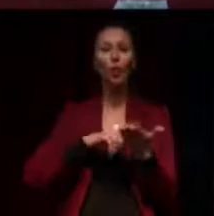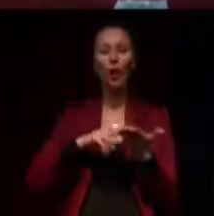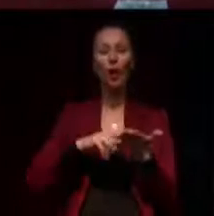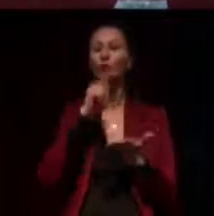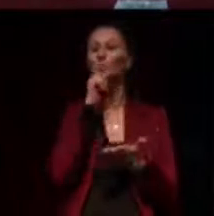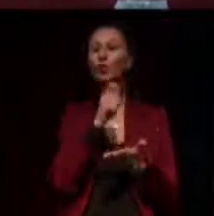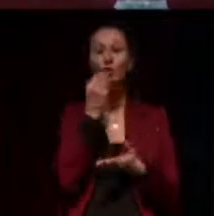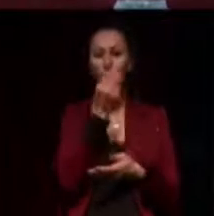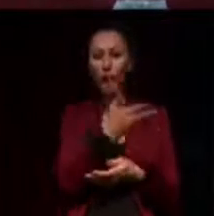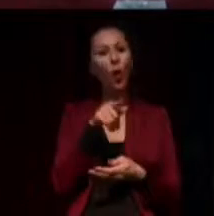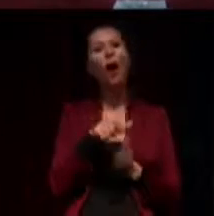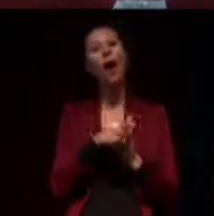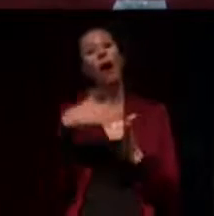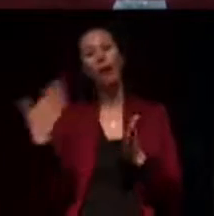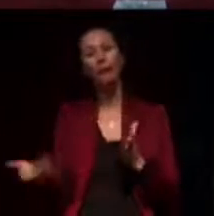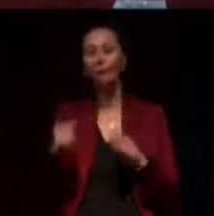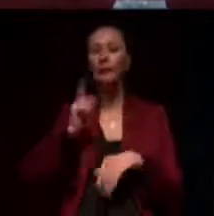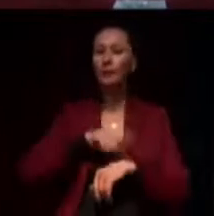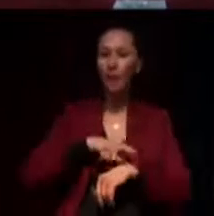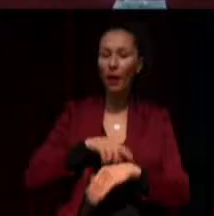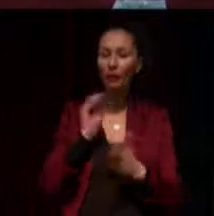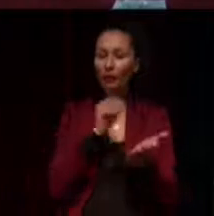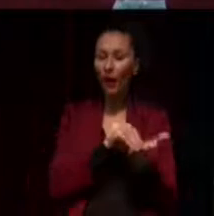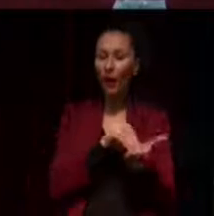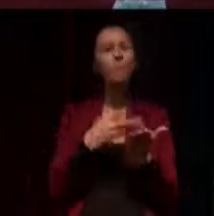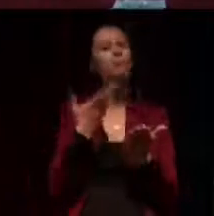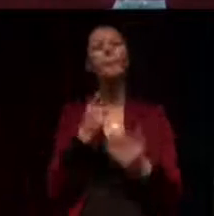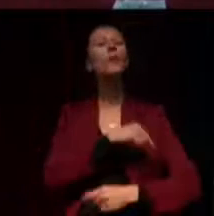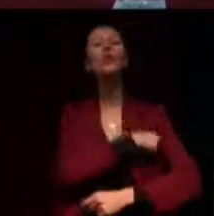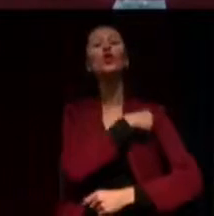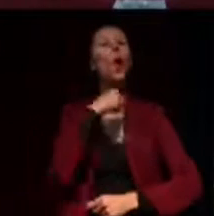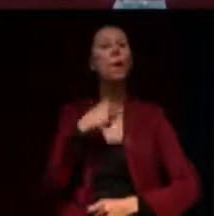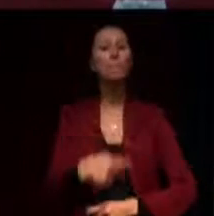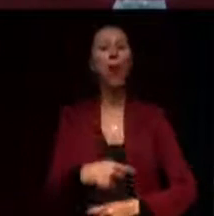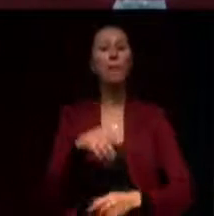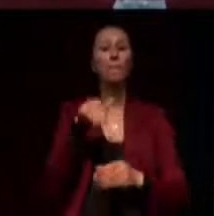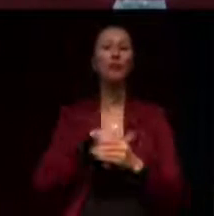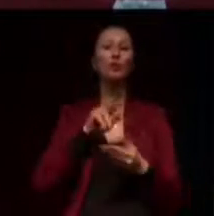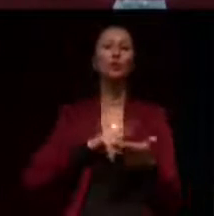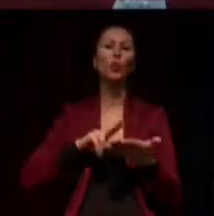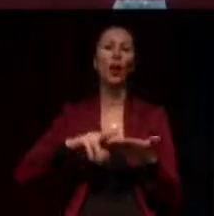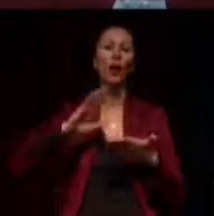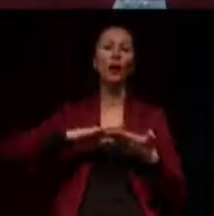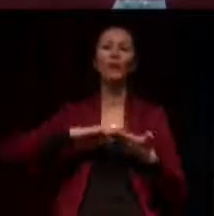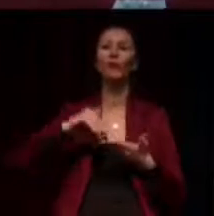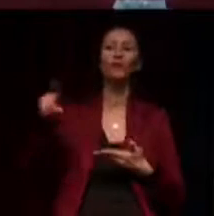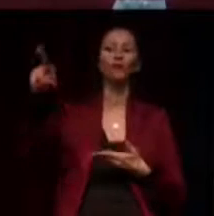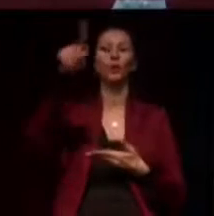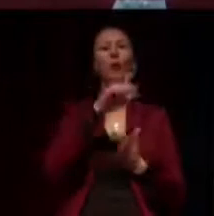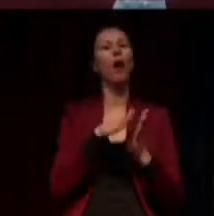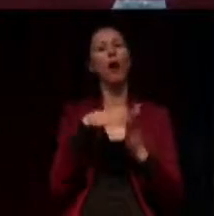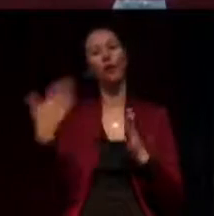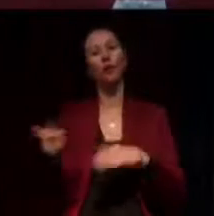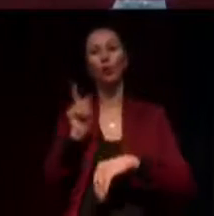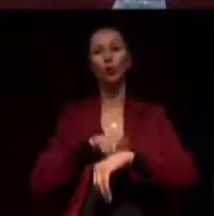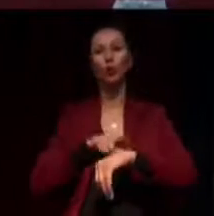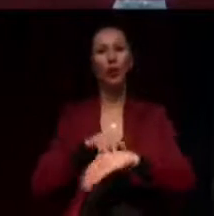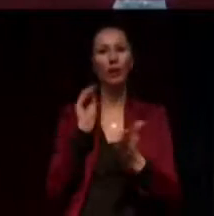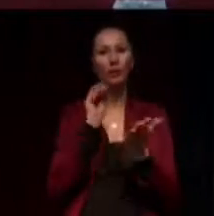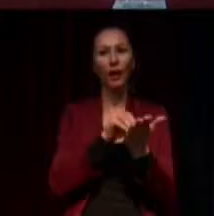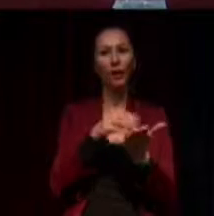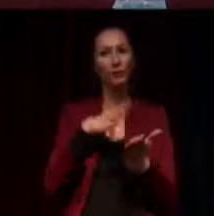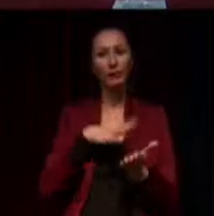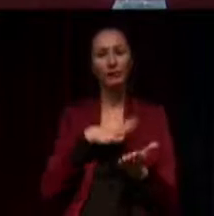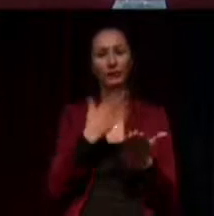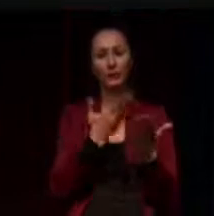söz verelim. Ona ayrı bir zaman belirleyelim. Bir de normal meclis üyesi arkadaşlarımıza ayrı bir süre belirleyelim